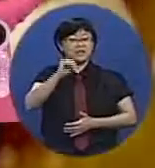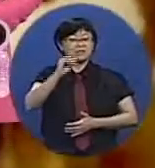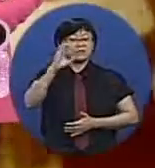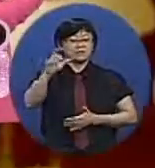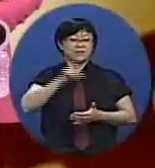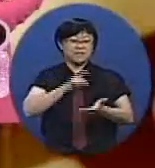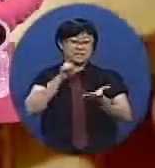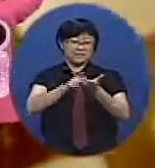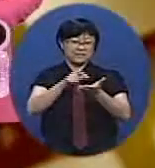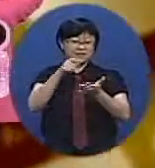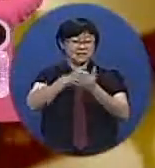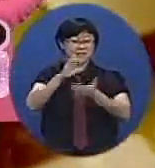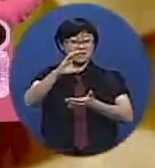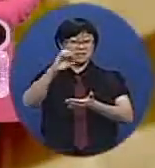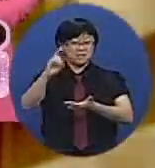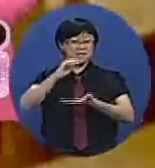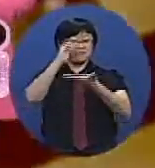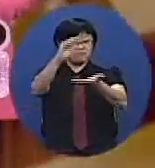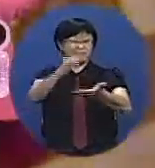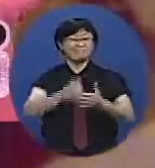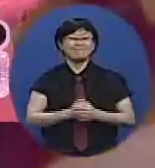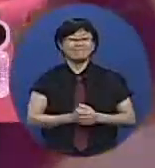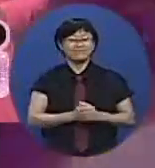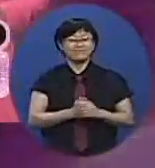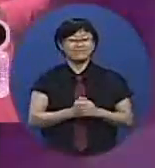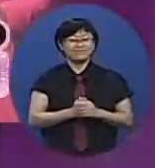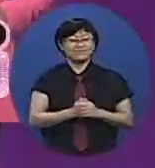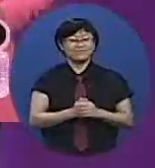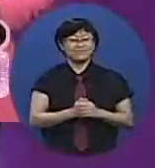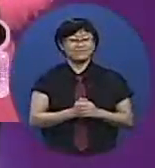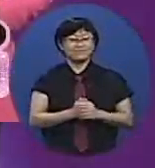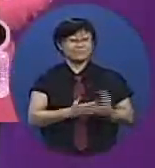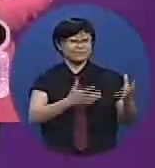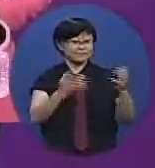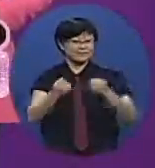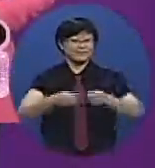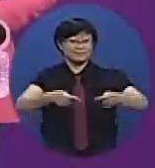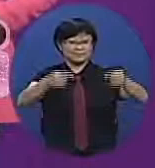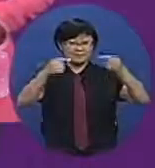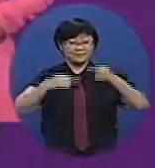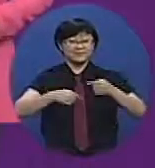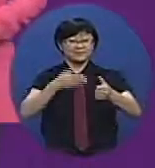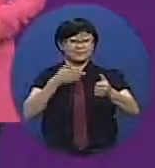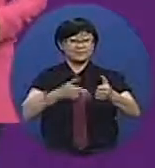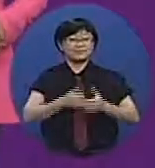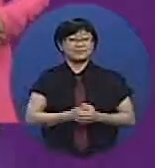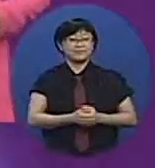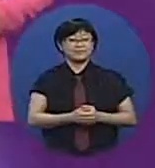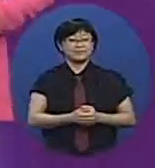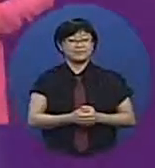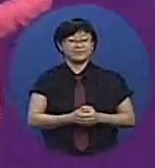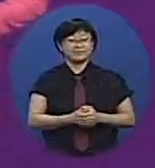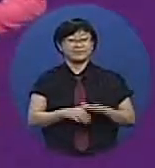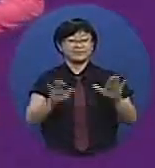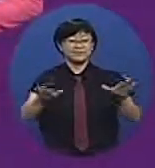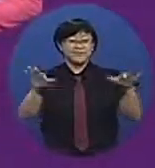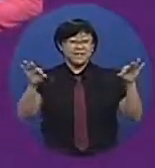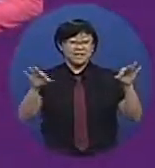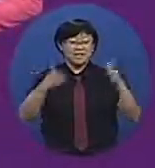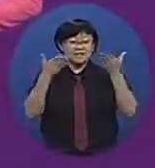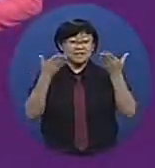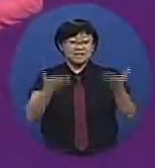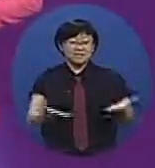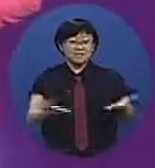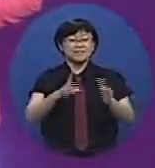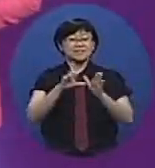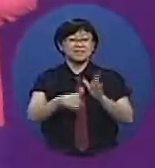MC들의 사인 CD 보내드리도록 하겠습니다. 많은 참여 부탁드리고요. 네. 잠시 쉬었다